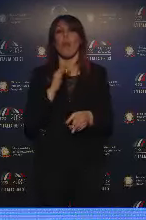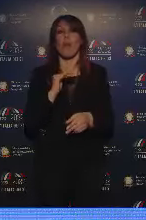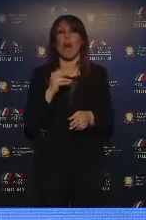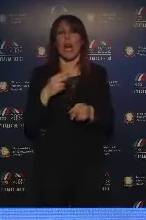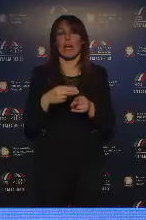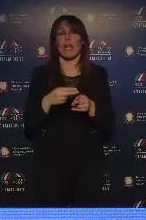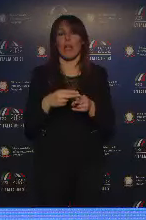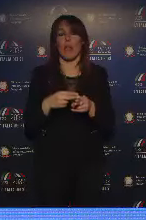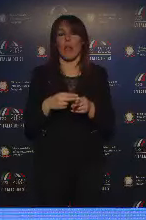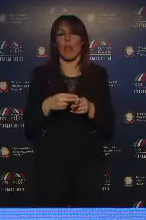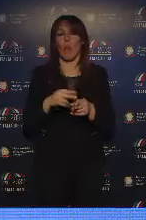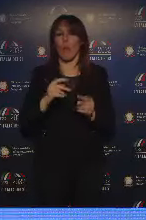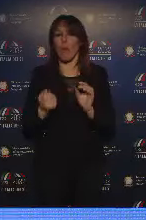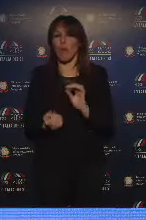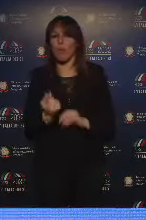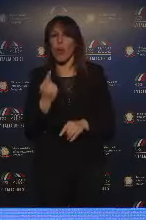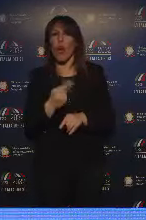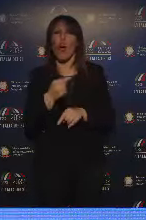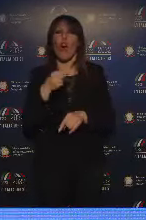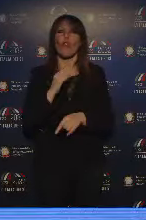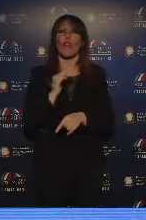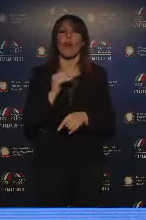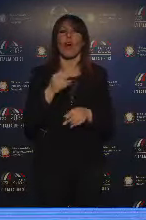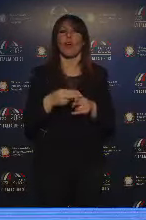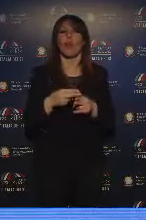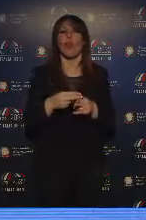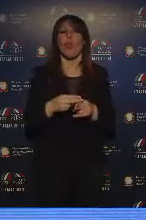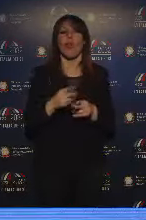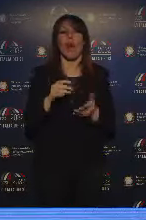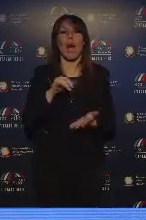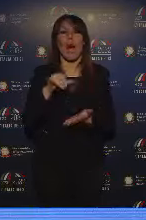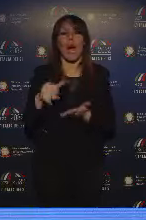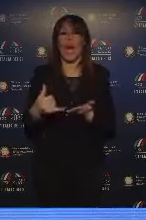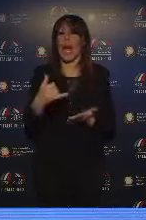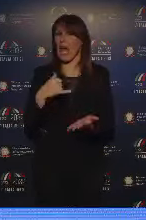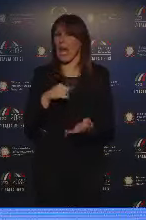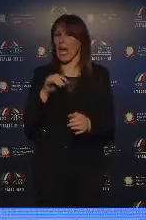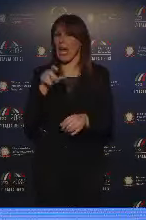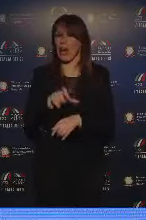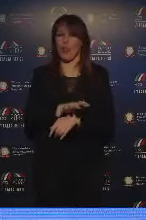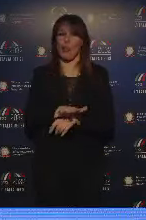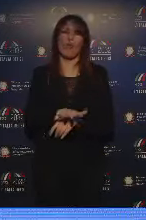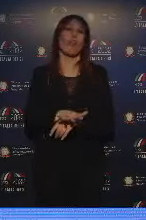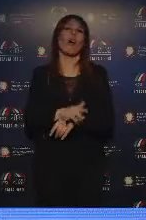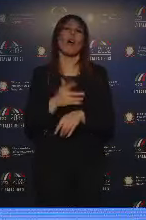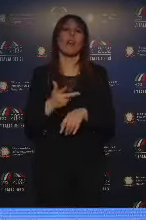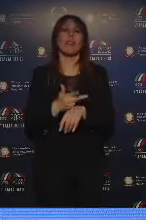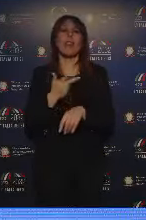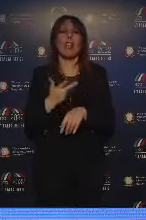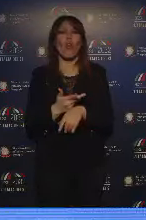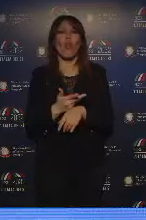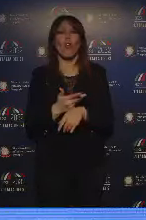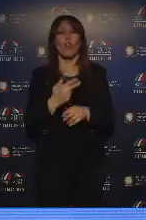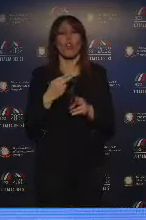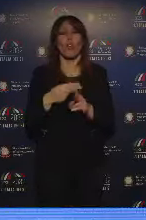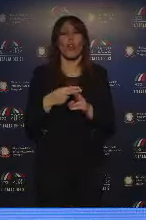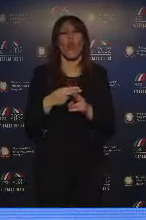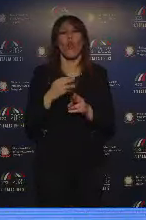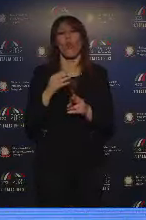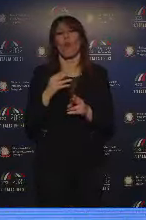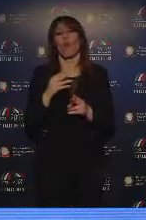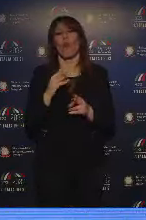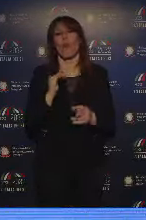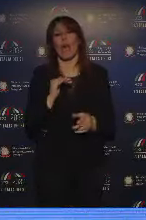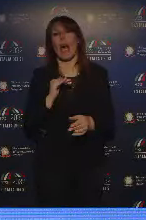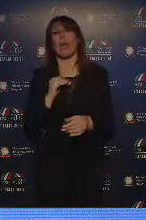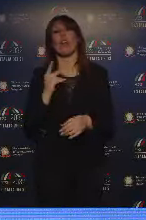Bari Roma o la fai in aereo o la fai in aereo a lavori ultimati 3 ore da Roma a Bari e 2 ore da Napoli a